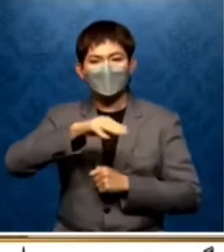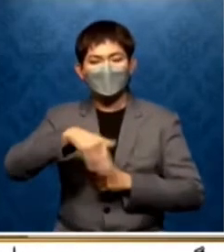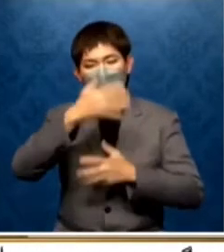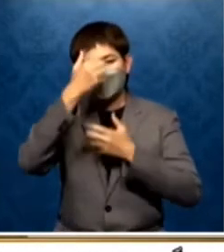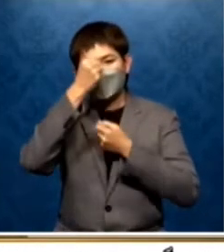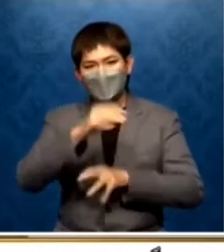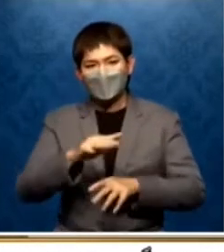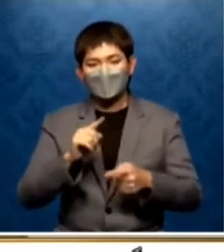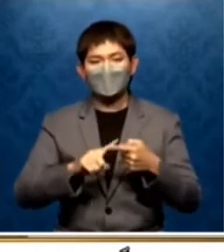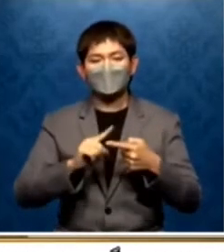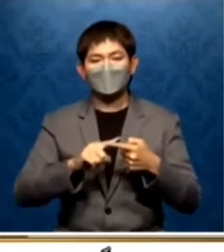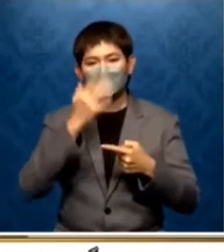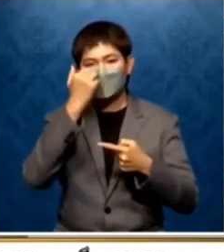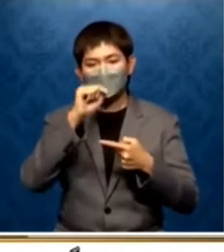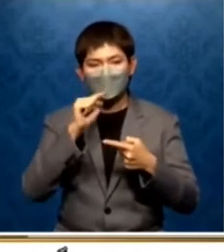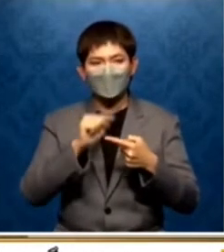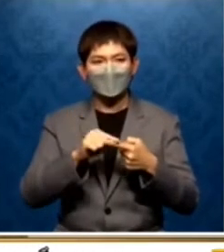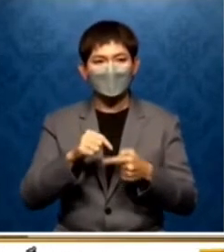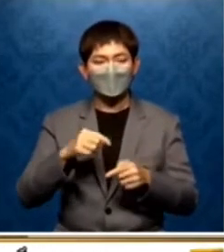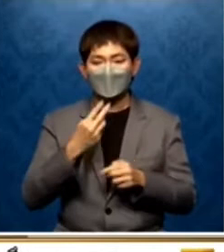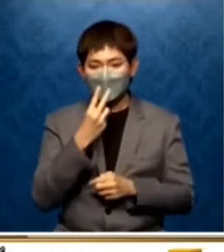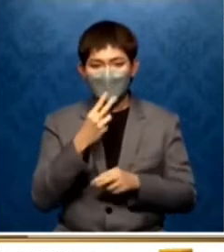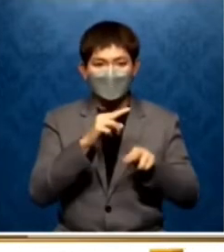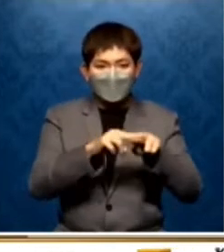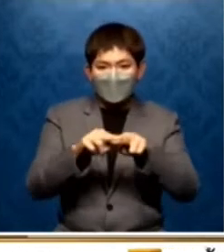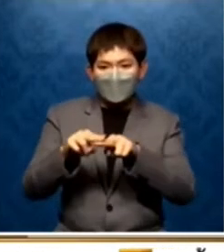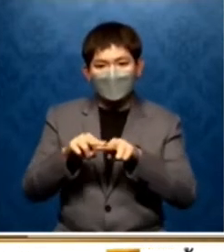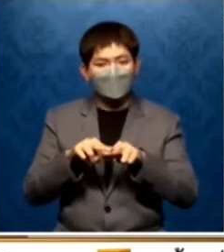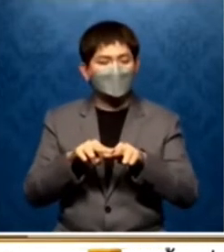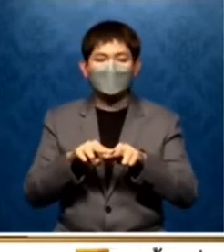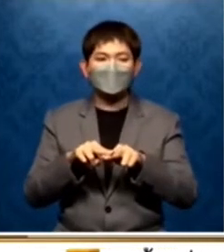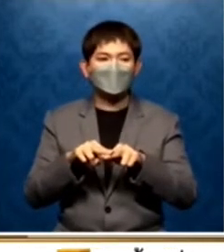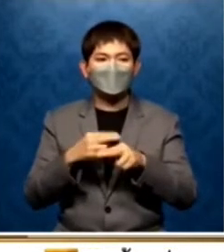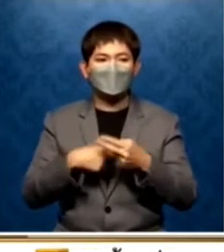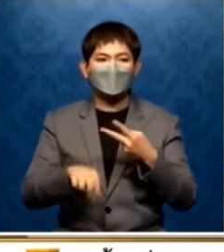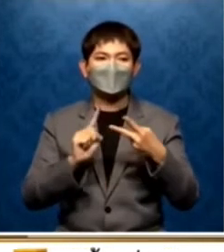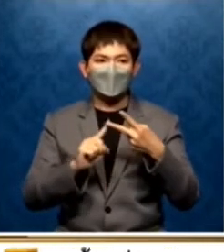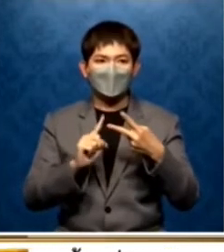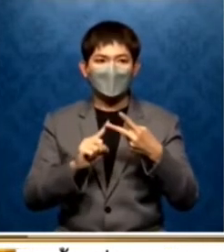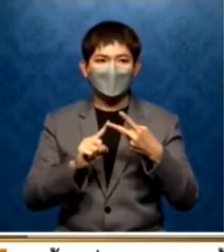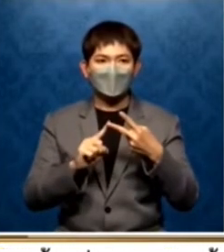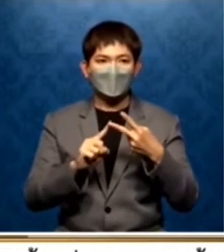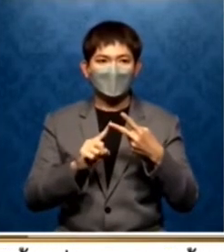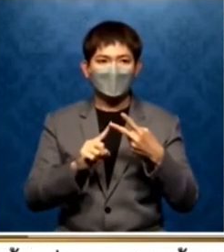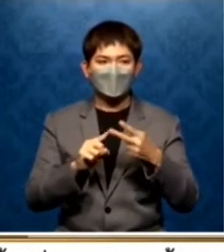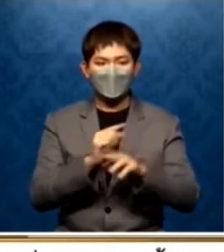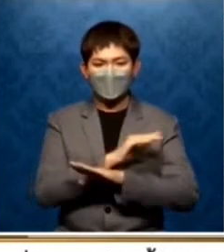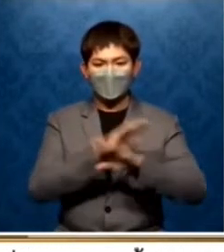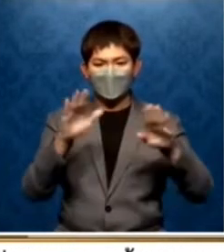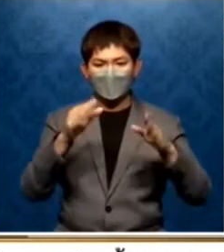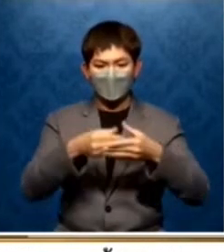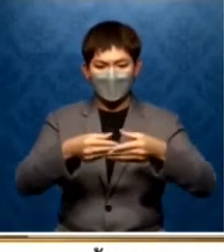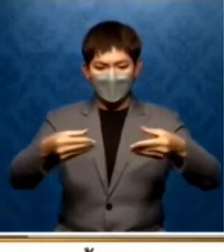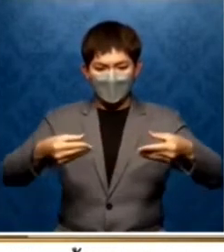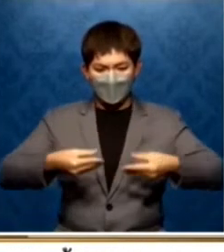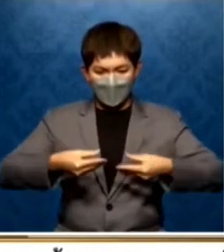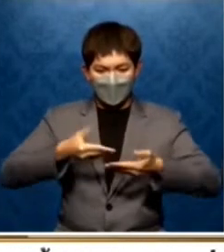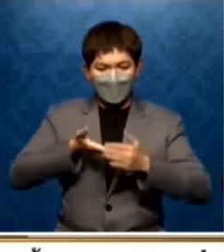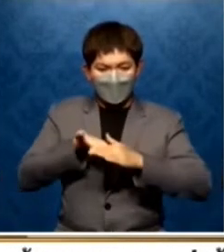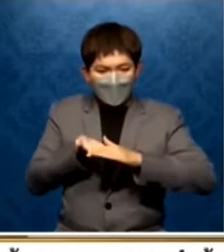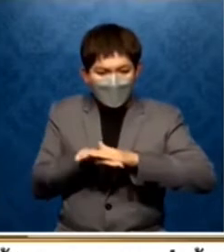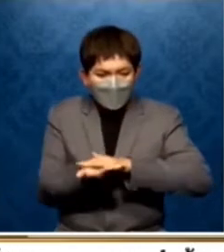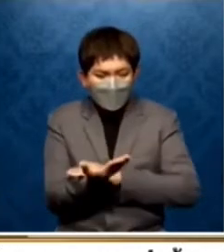เพราะเห็นจากคนที่นั่งอยู่ตรงนี้เรื่องที่2เลิกเขียนเลิกพิมพ์รายงาน